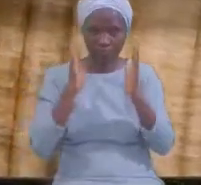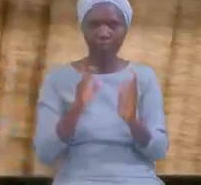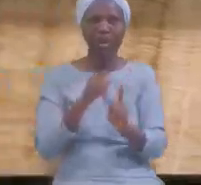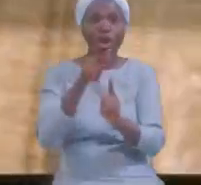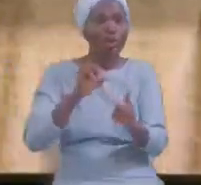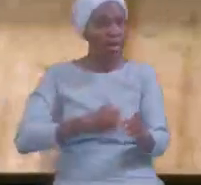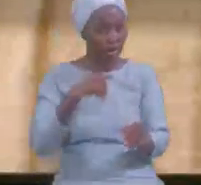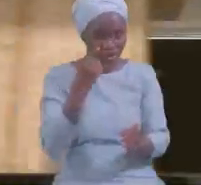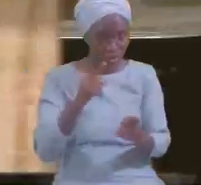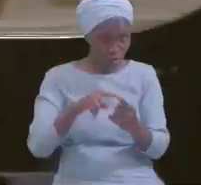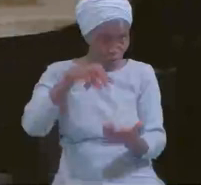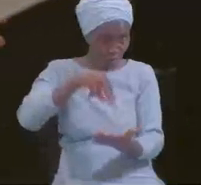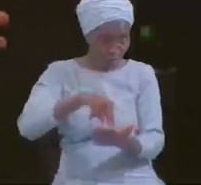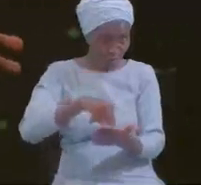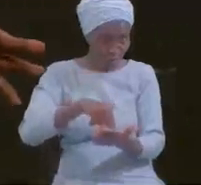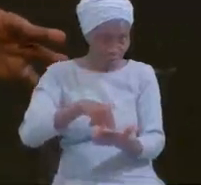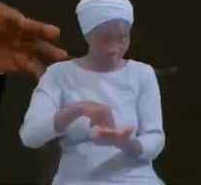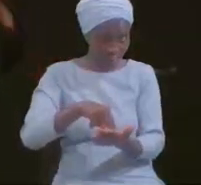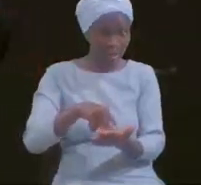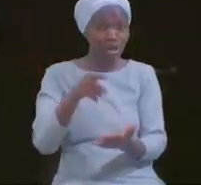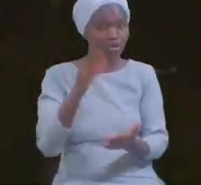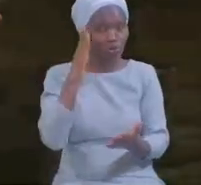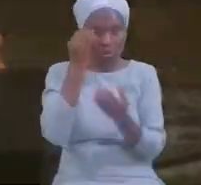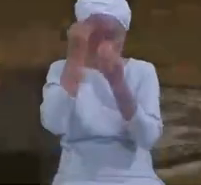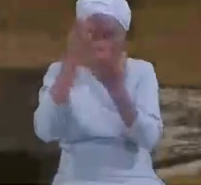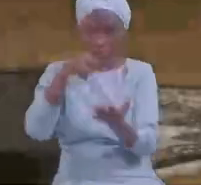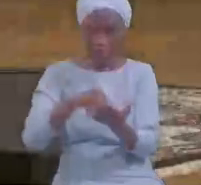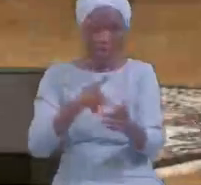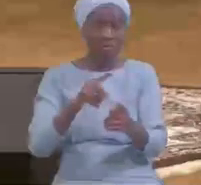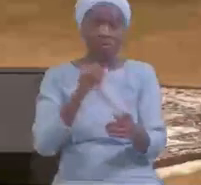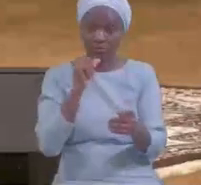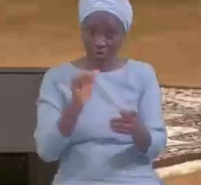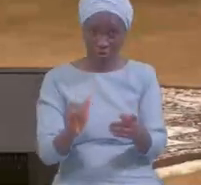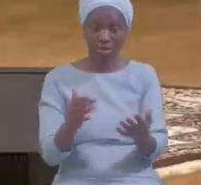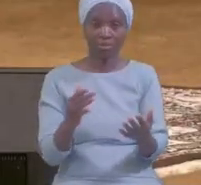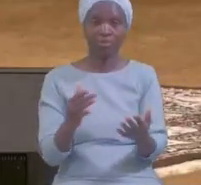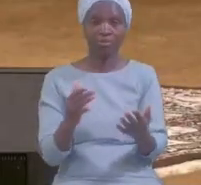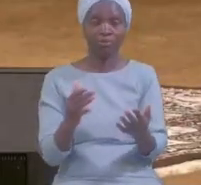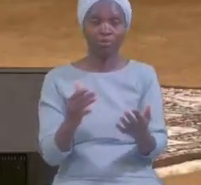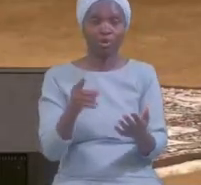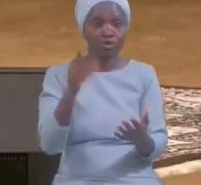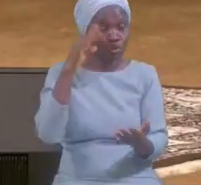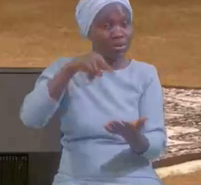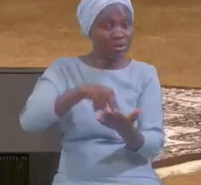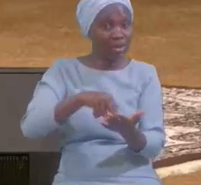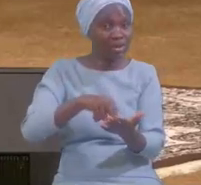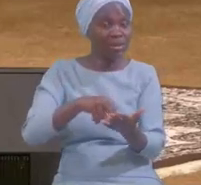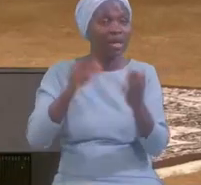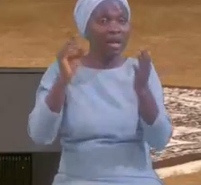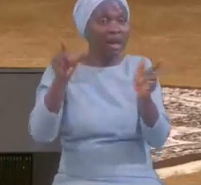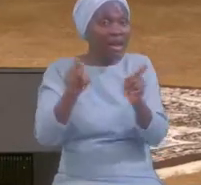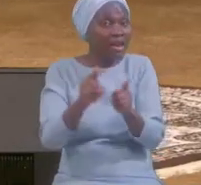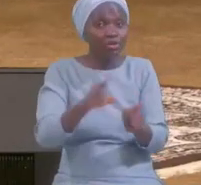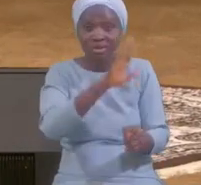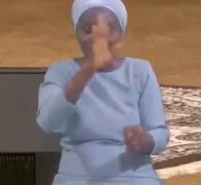debout, il ne faut pas vous lever. Vous allez vous tenir debout comme si vous ne vous êtes jamais tenu